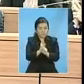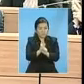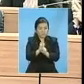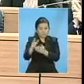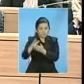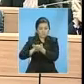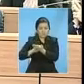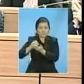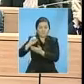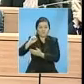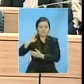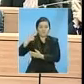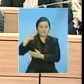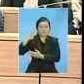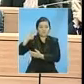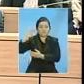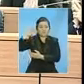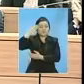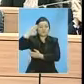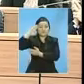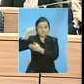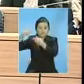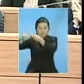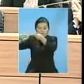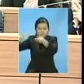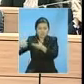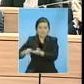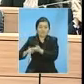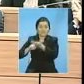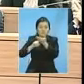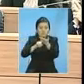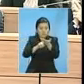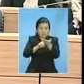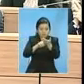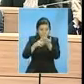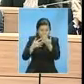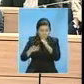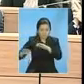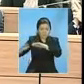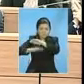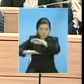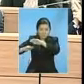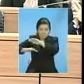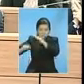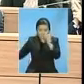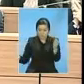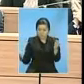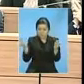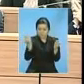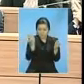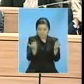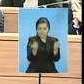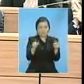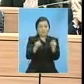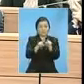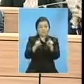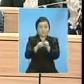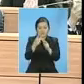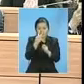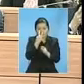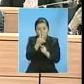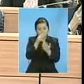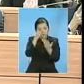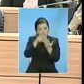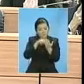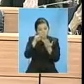ล้าได้นำเสนอแล้วก็มีเอกสารอ้างอิงเทียบกับประเทศอื่นๆที่เขาได้ผ่านความขัดแย้งมาแล้วตรงนี้จะช่วยให้ประเท